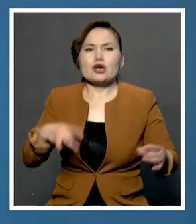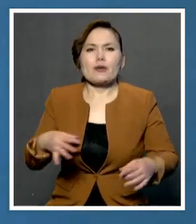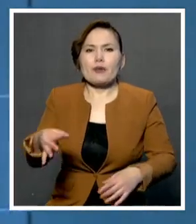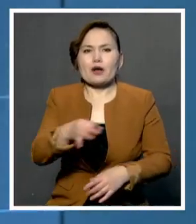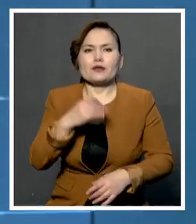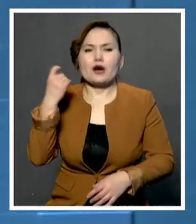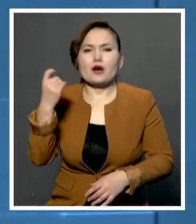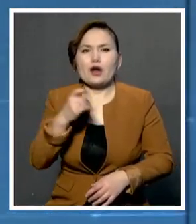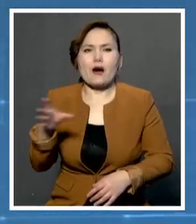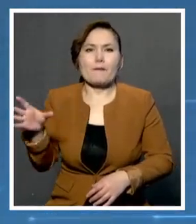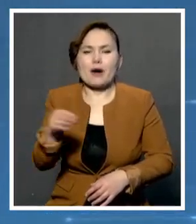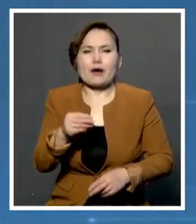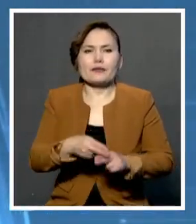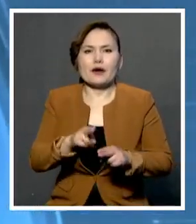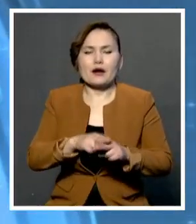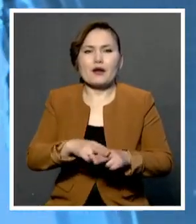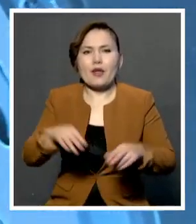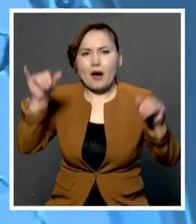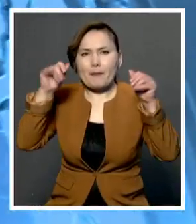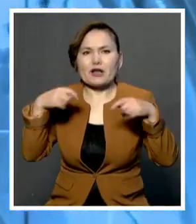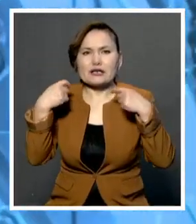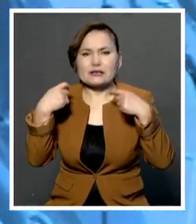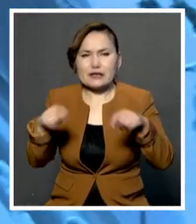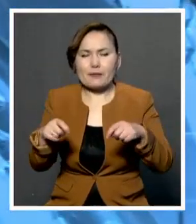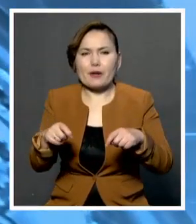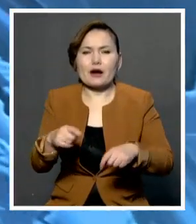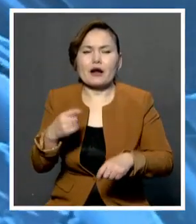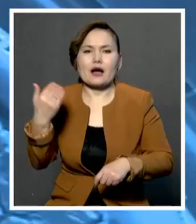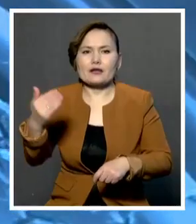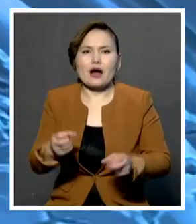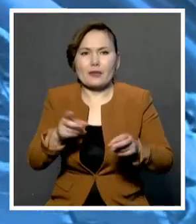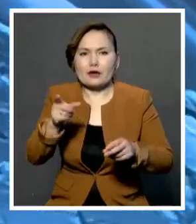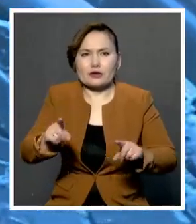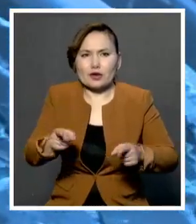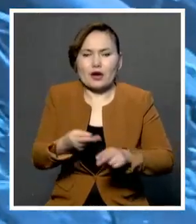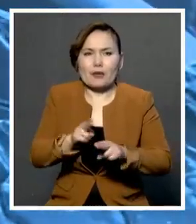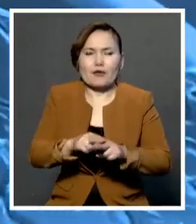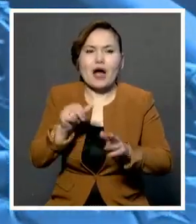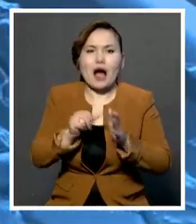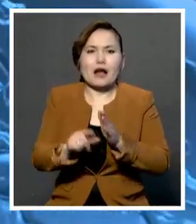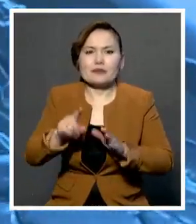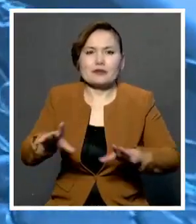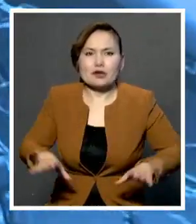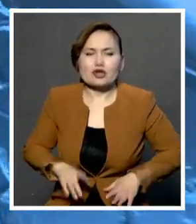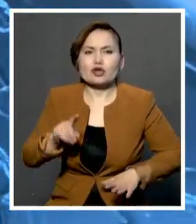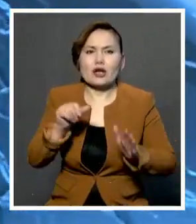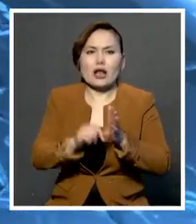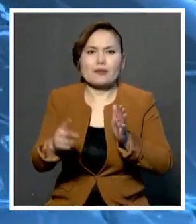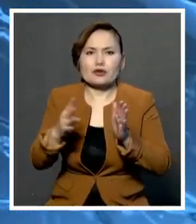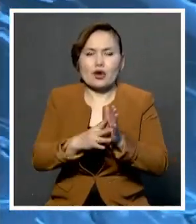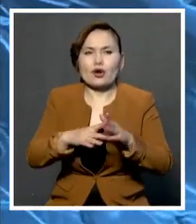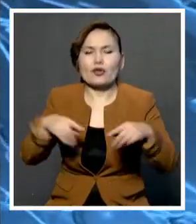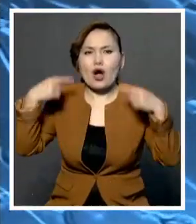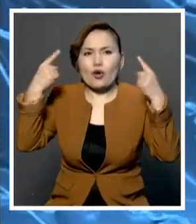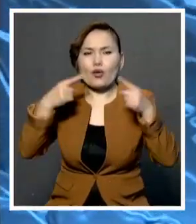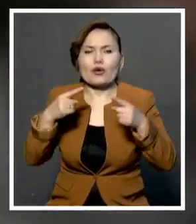облысында шаруашылықтың бүкіл малын сатып жіберген шопан ұсталды. Байзақ ауданының полиция бөліміне 61 жылқысымен 169 қой жоғалған тұрғыннан